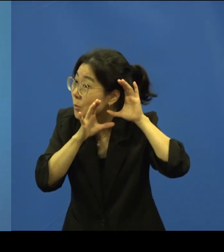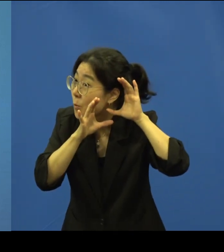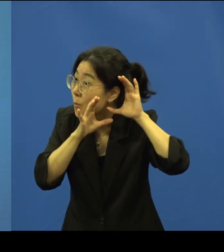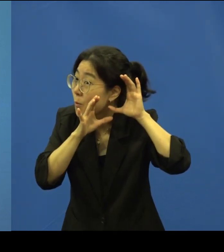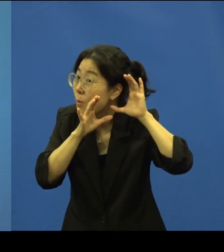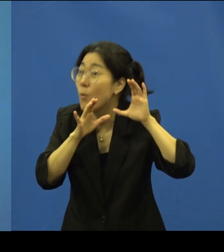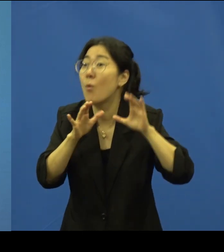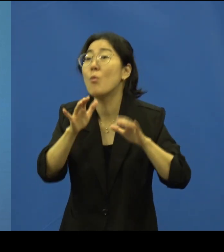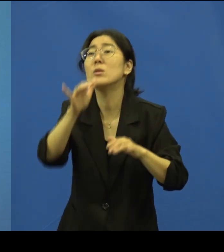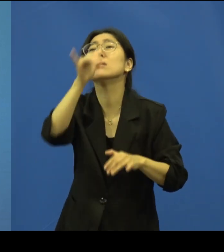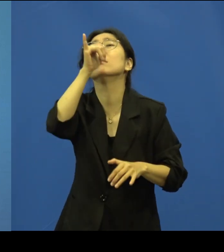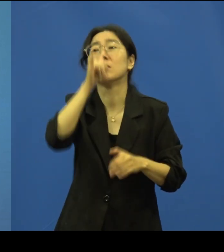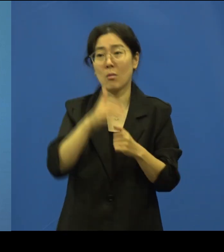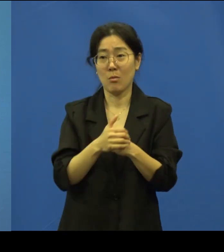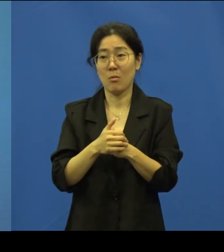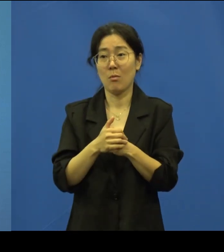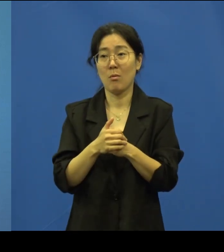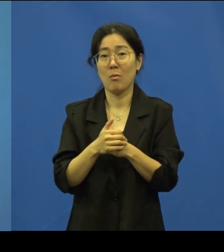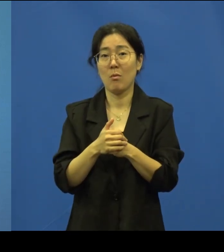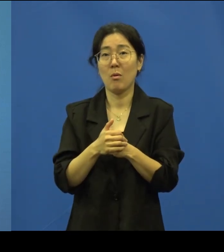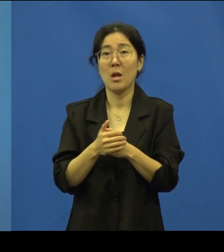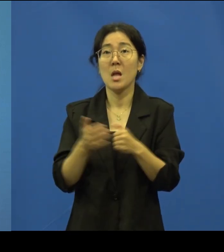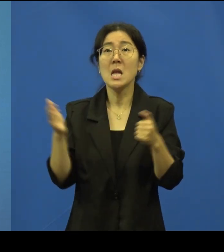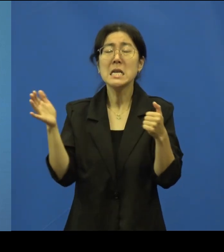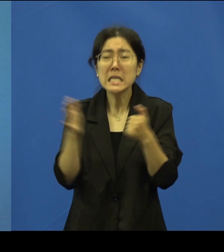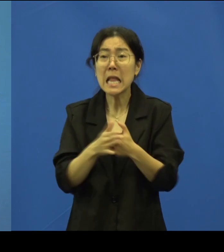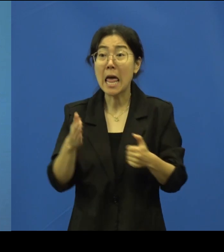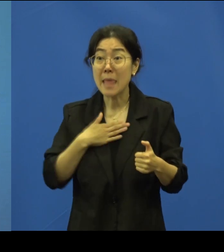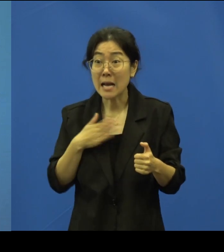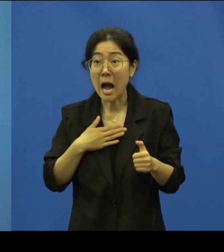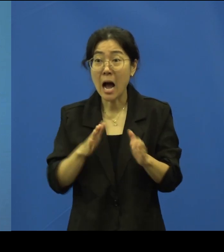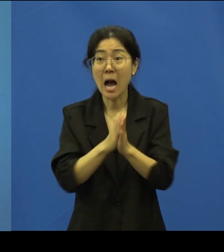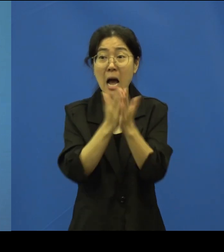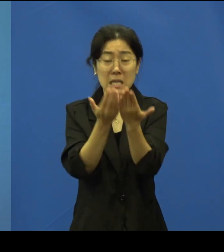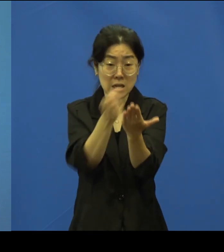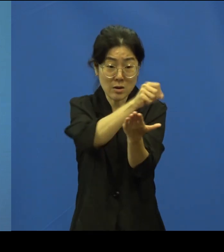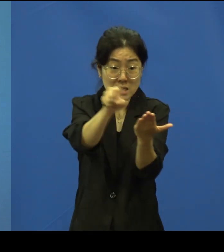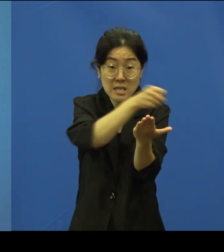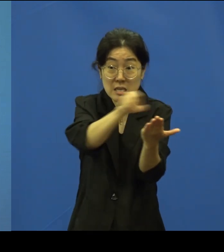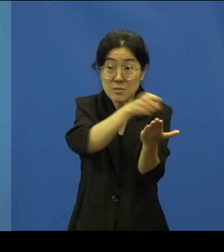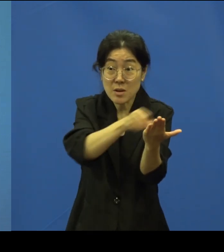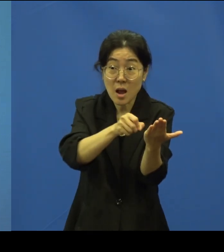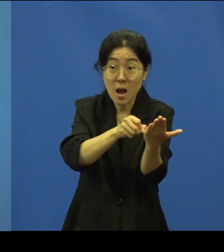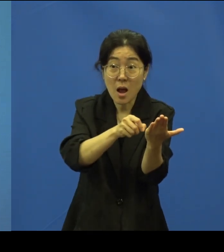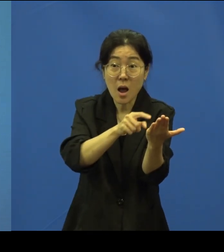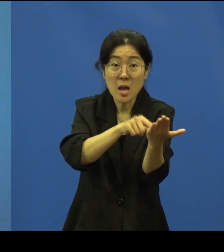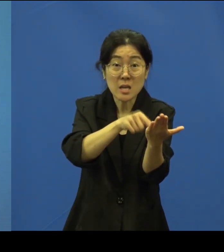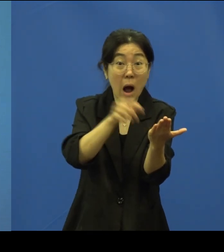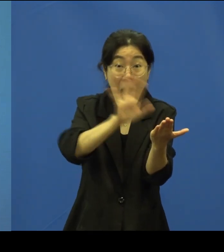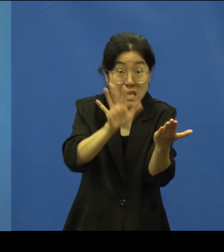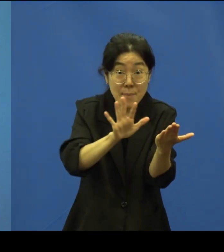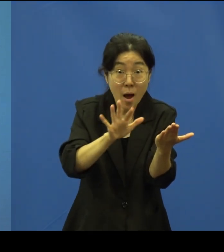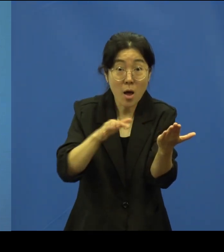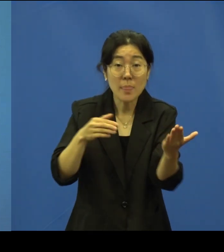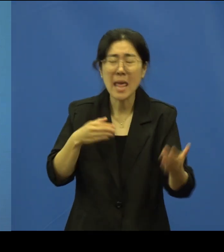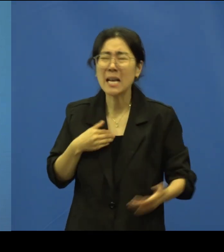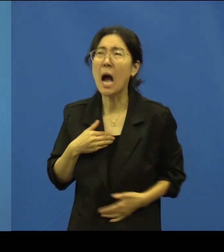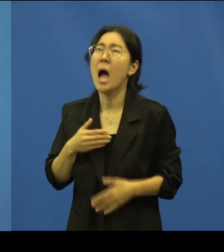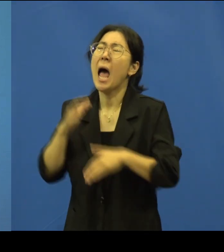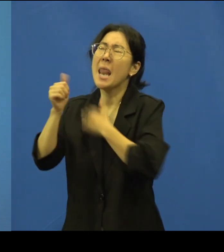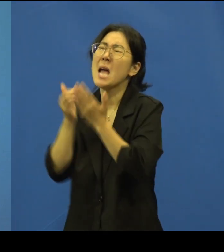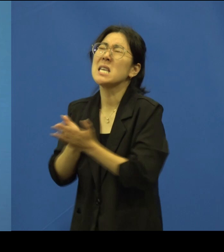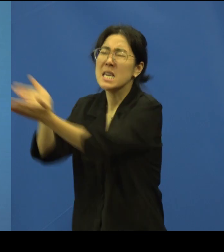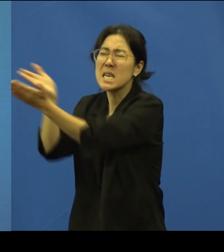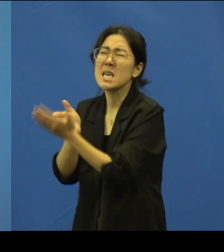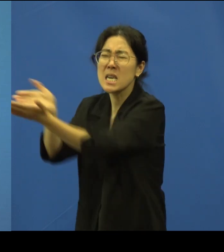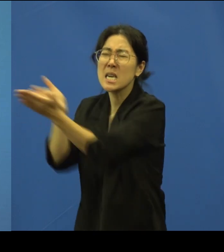제목을 쓰지를 않다 보니까 기도를 해놓고도 잊어버리고 중언부언하니까 그냥 자기가 기도를 뭘 했는지도 잘